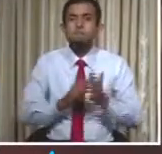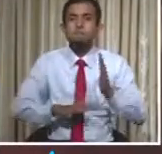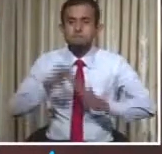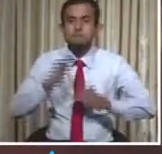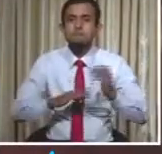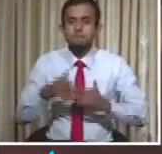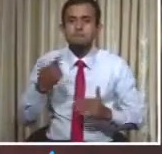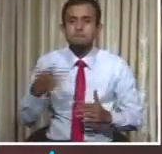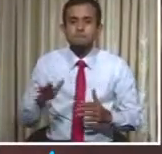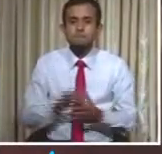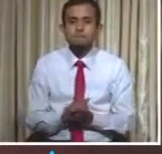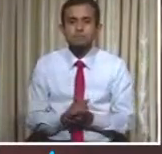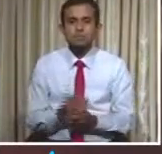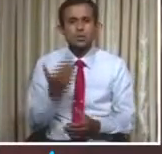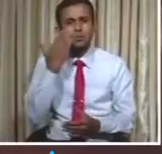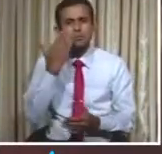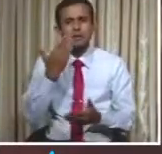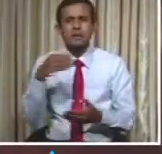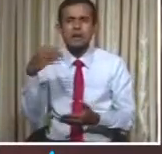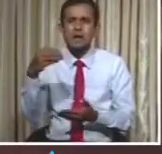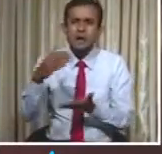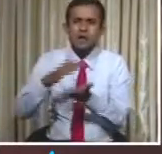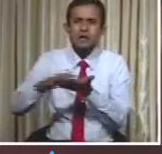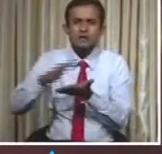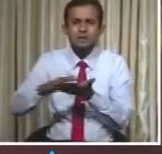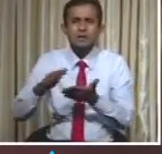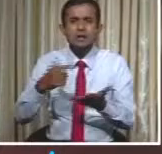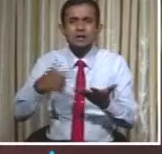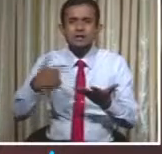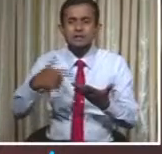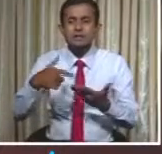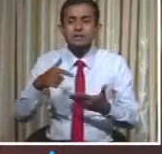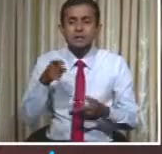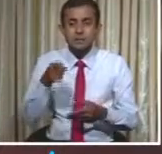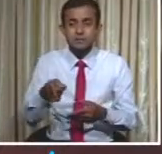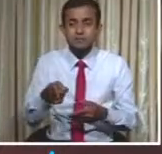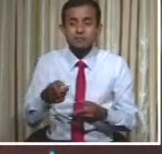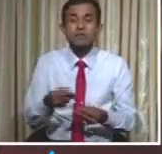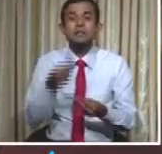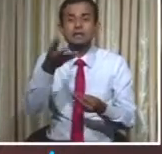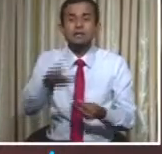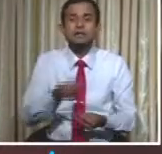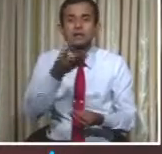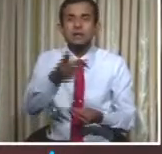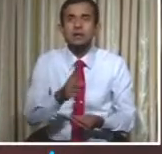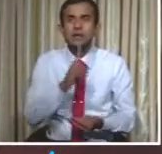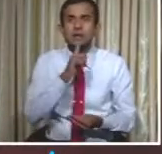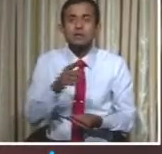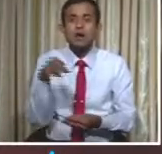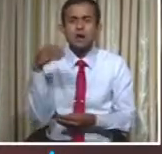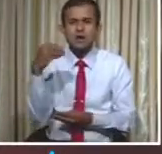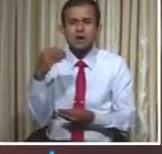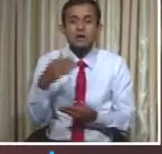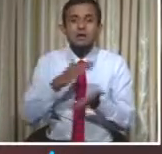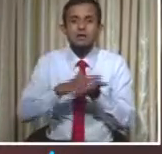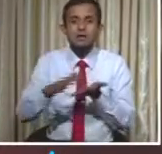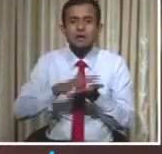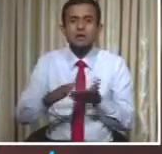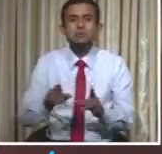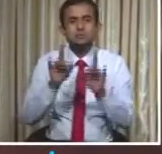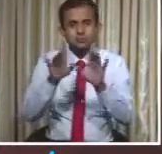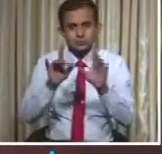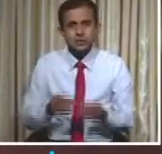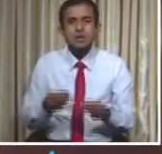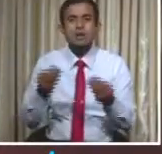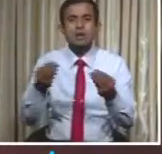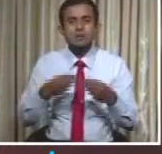ඒ නිසා ඔය පෙන්නන ණය සහන කියන කාරණේ නැත්තම් මේ දෙනවයි කියන ණය සහනය ඒ ආකාරයෙන්ම